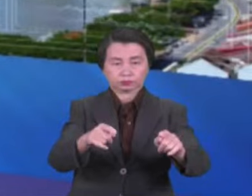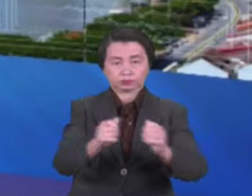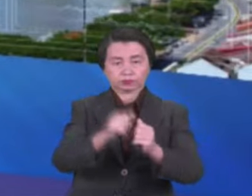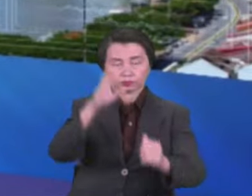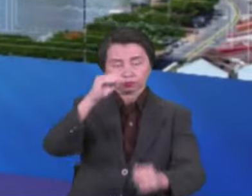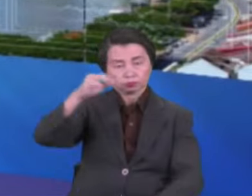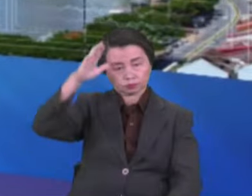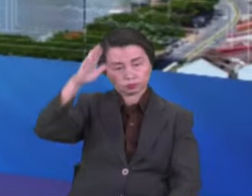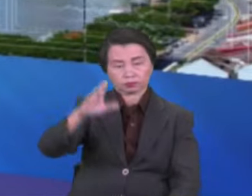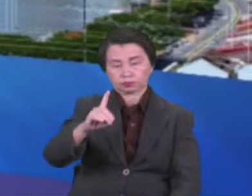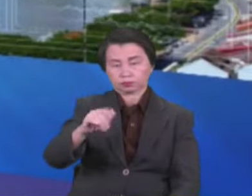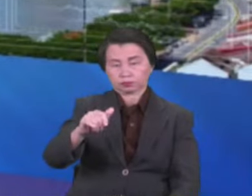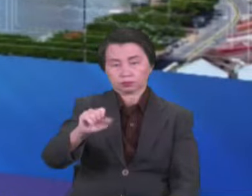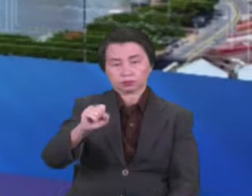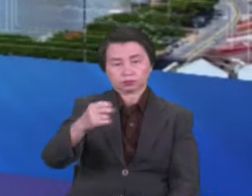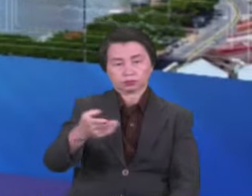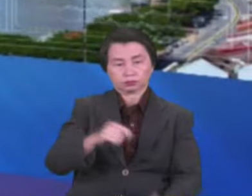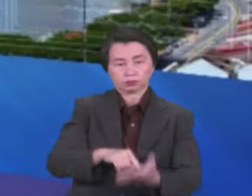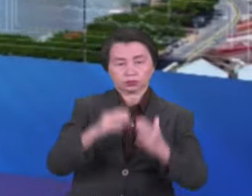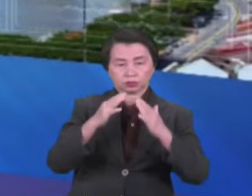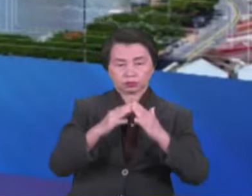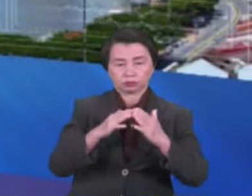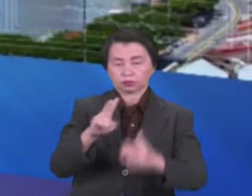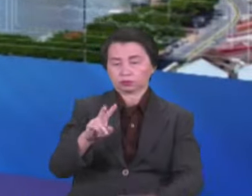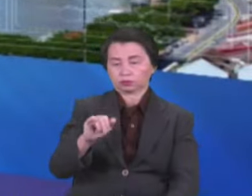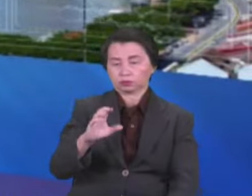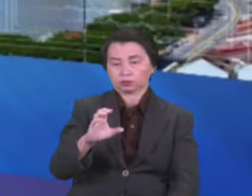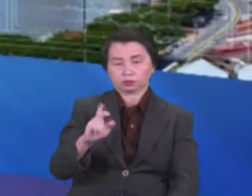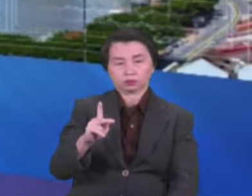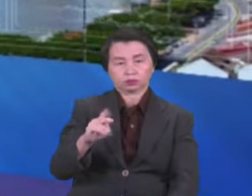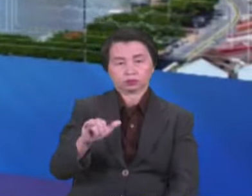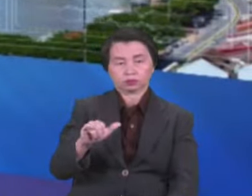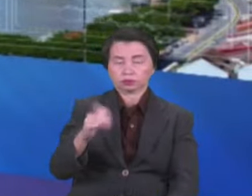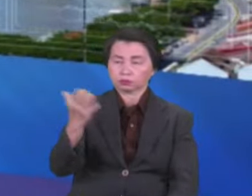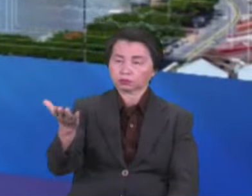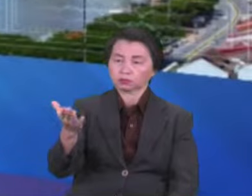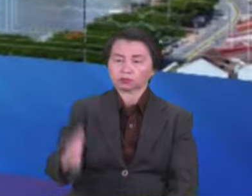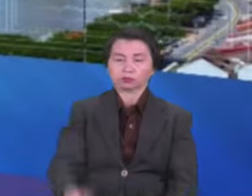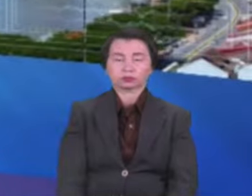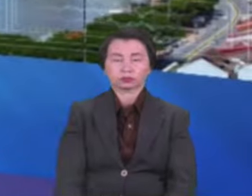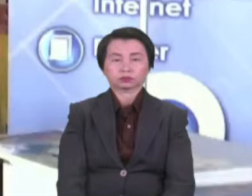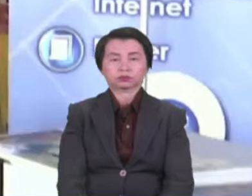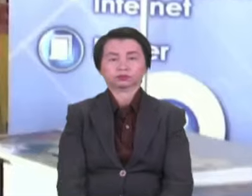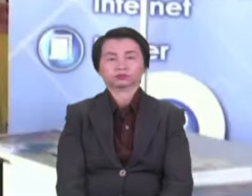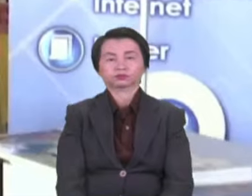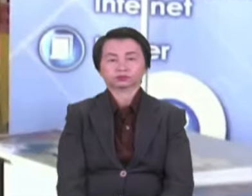Abang Iskandar Shah, Abang Rosli di rumah Vicky. Is, silakan.